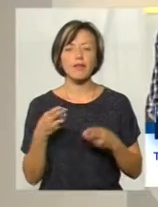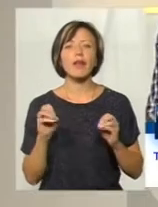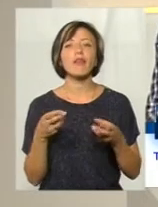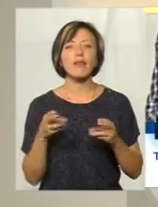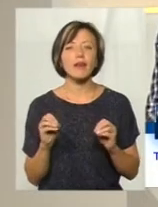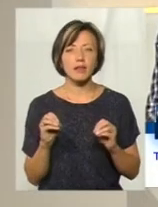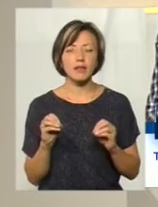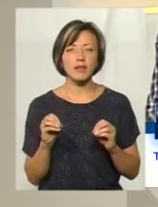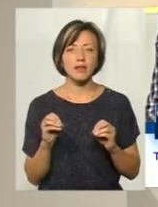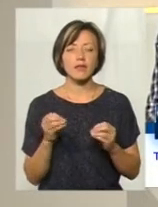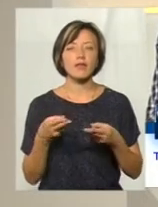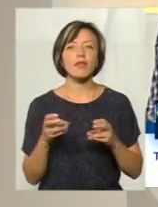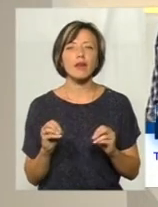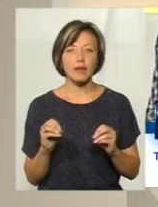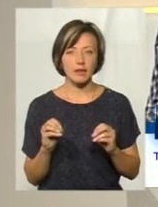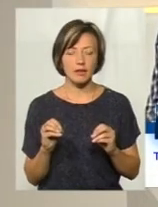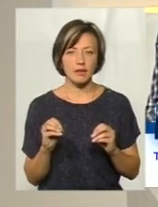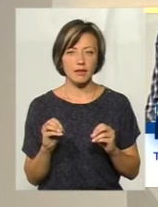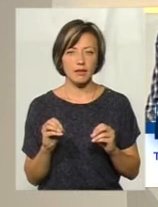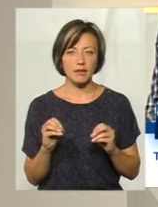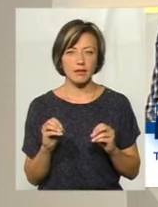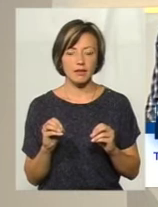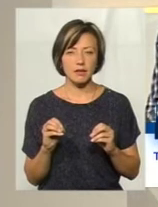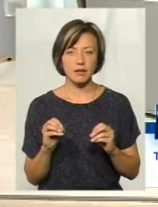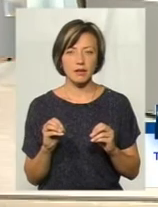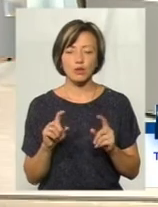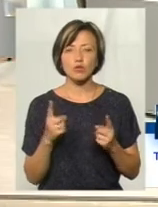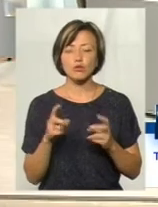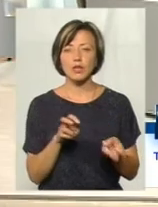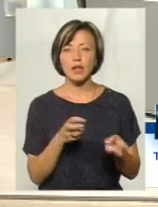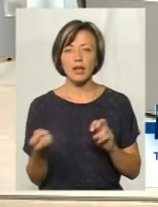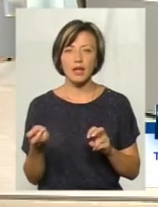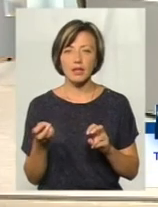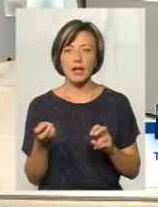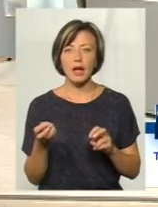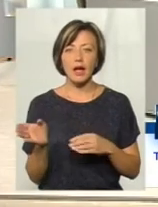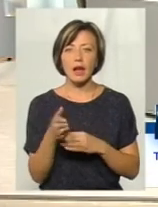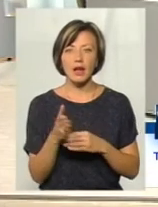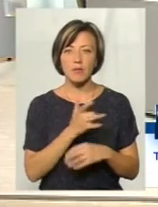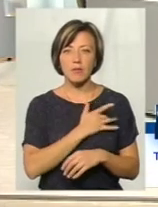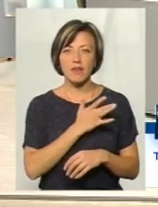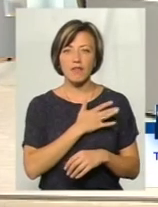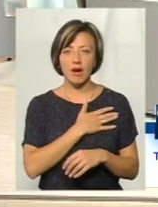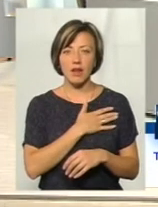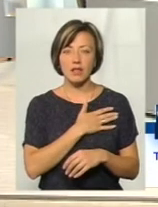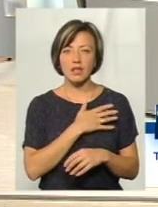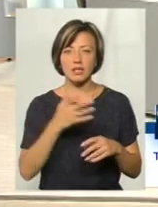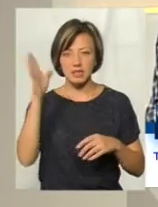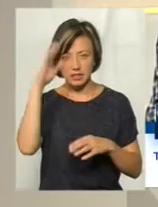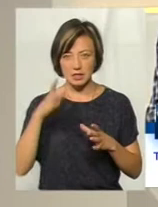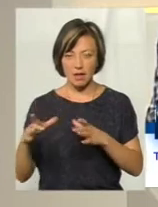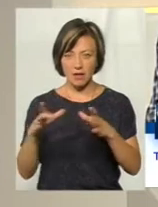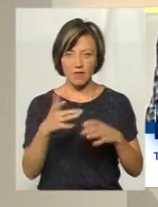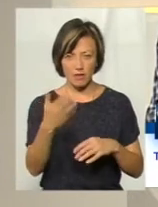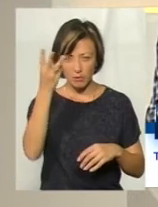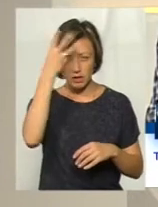де? І скажіть. Це кожен рік так. Це в Хмельницькому? А чого не гине риба в приватних ставках, що там течії немає? Скажіть, а це в